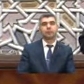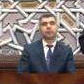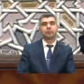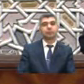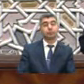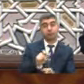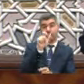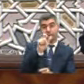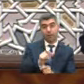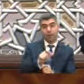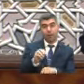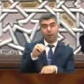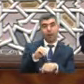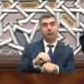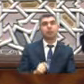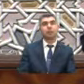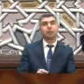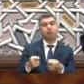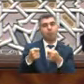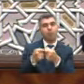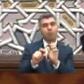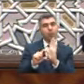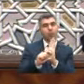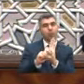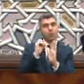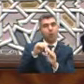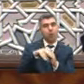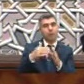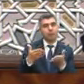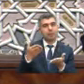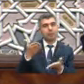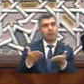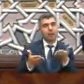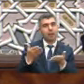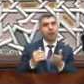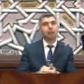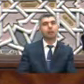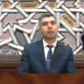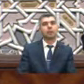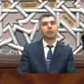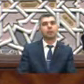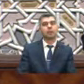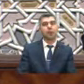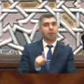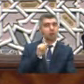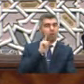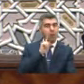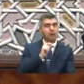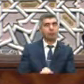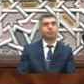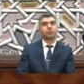الكلمة الآن باسم الفريق الاستقلالي للوحدة والتعادلية السيدة النائبة